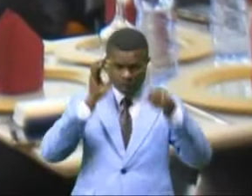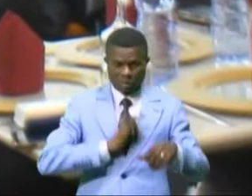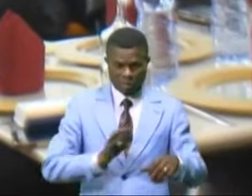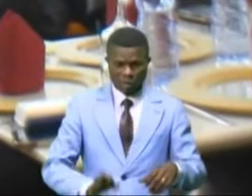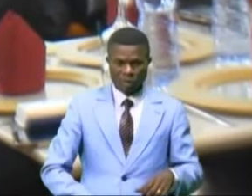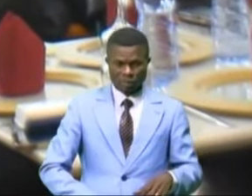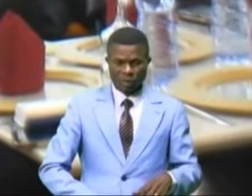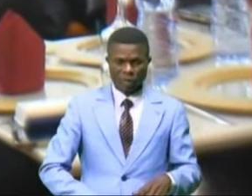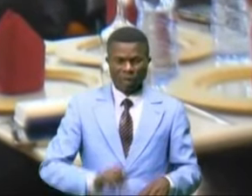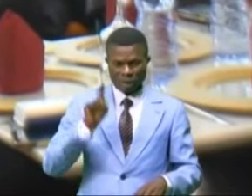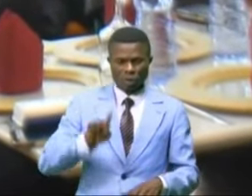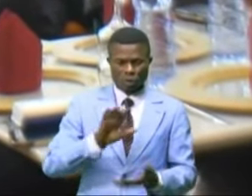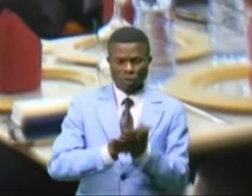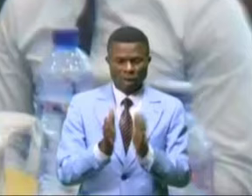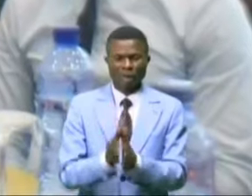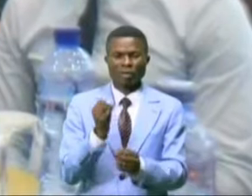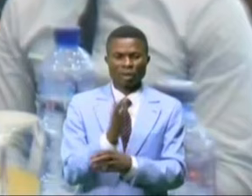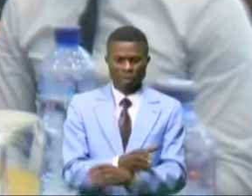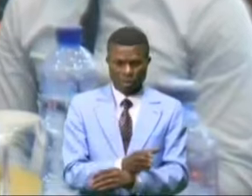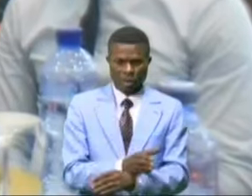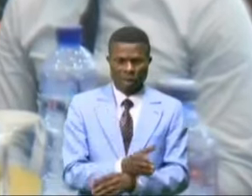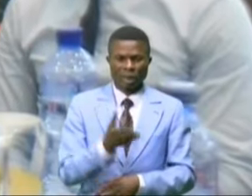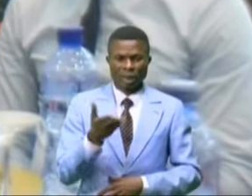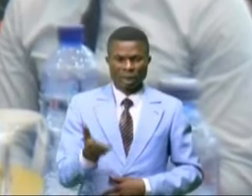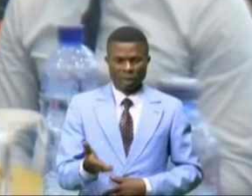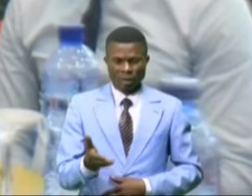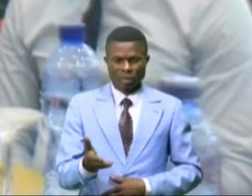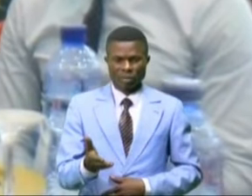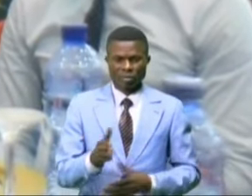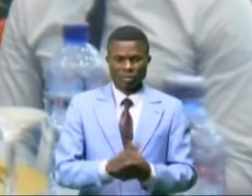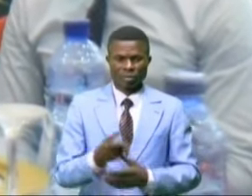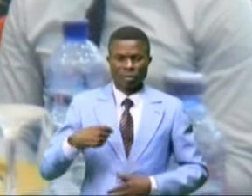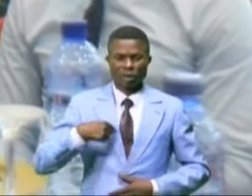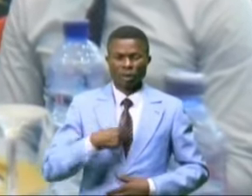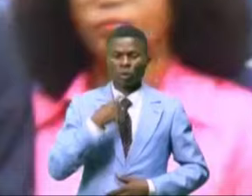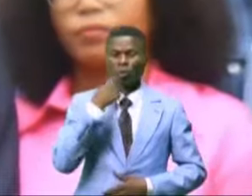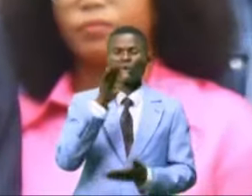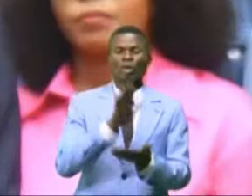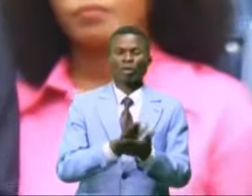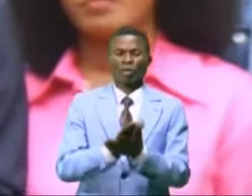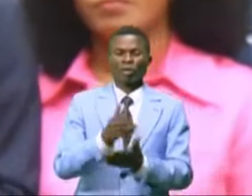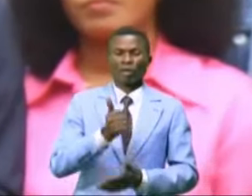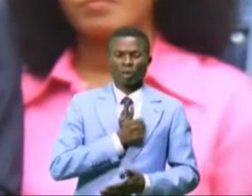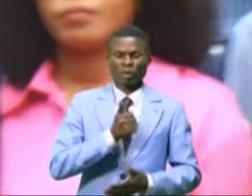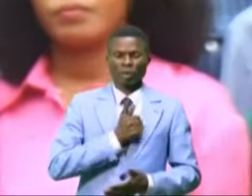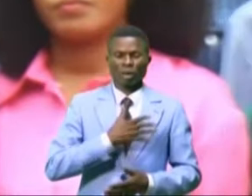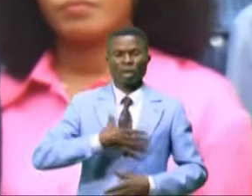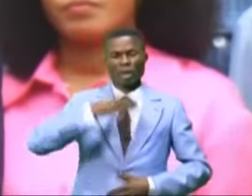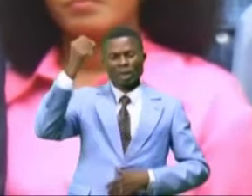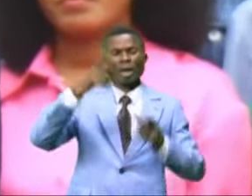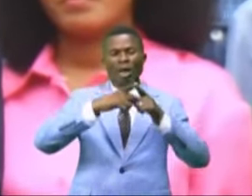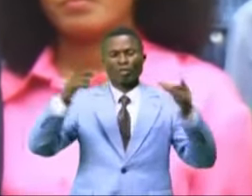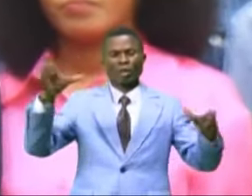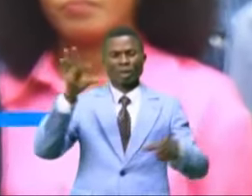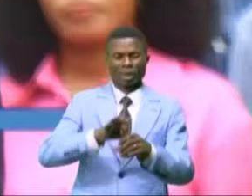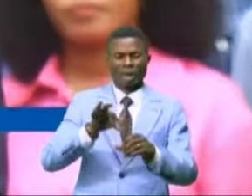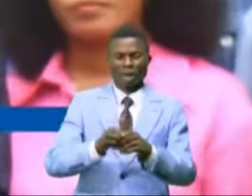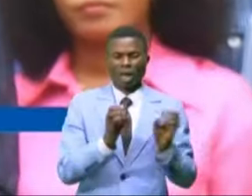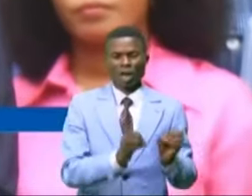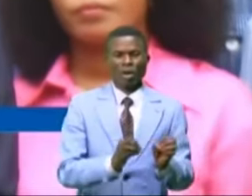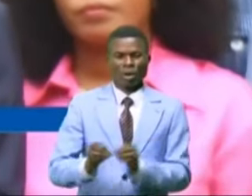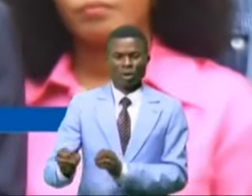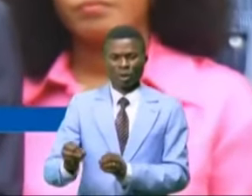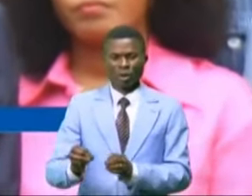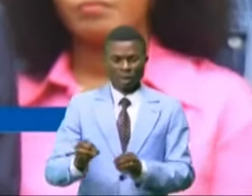réélu Félix Antoine Tshisekedi Tshilombo. Nous nous félicitons de la grande victoire électorale réalisée à